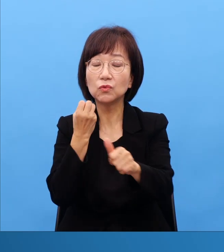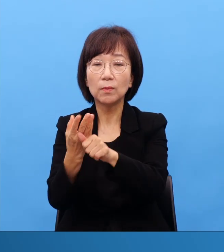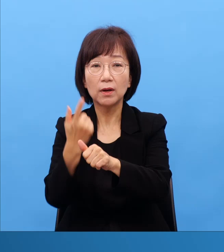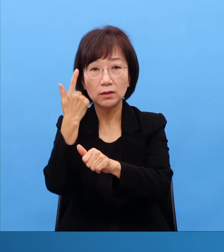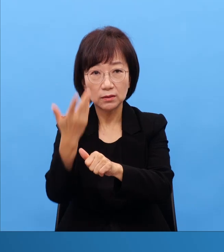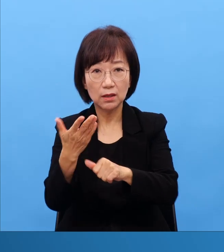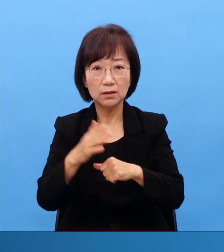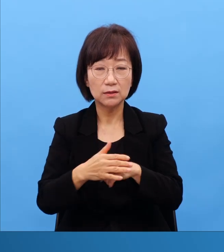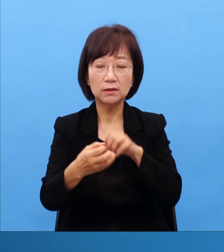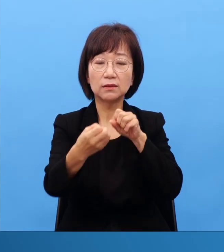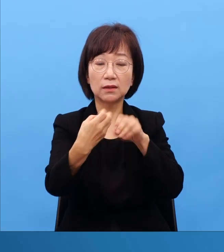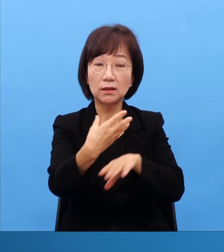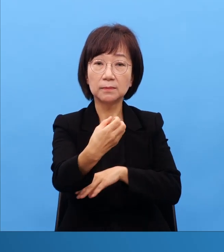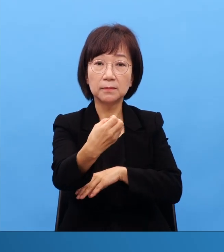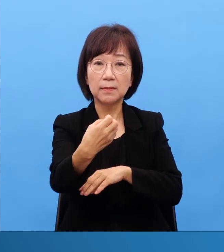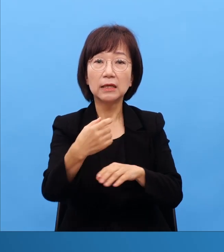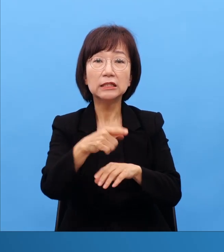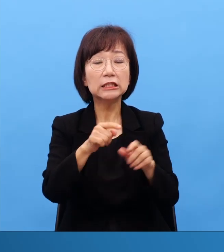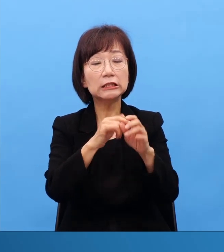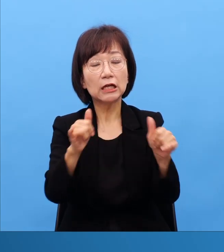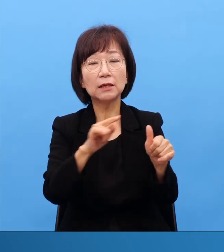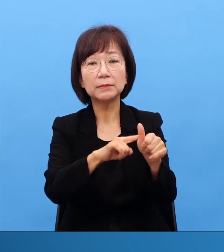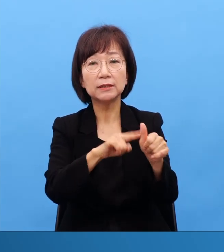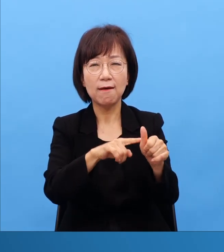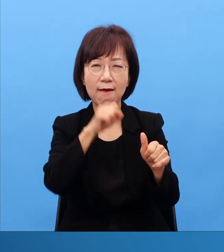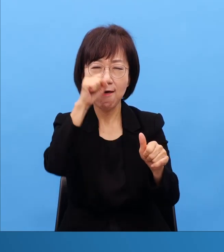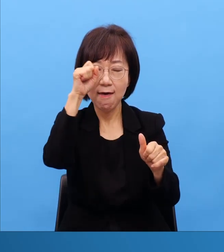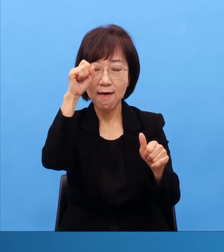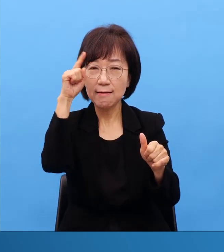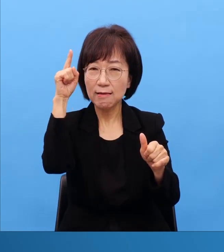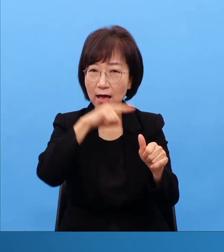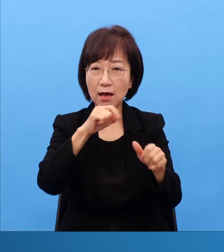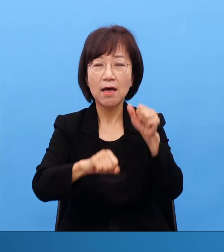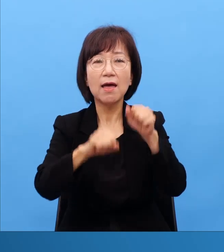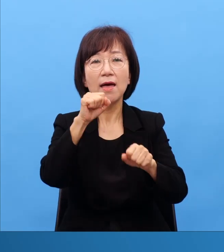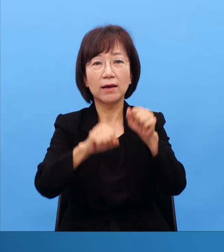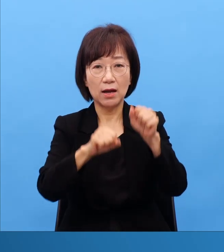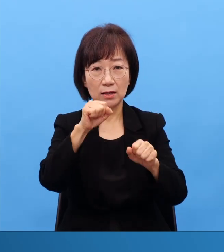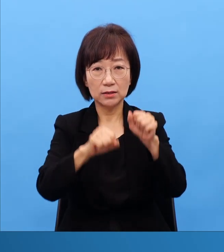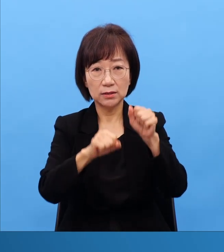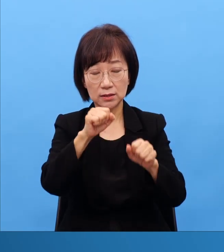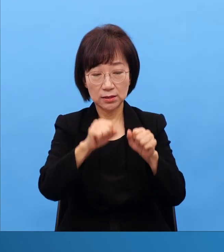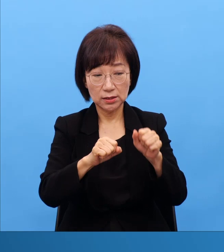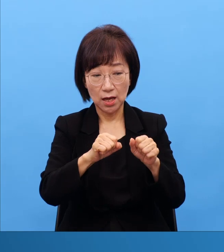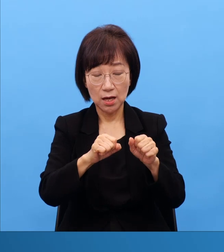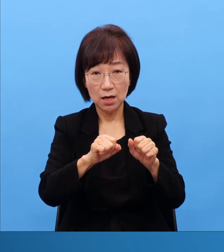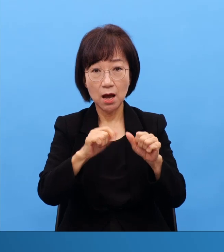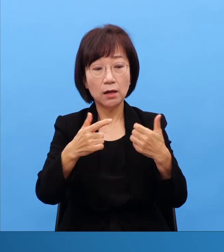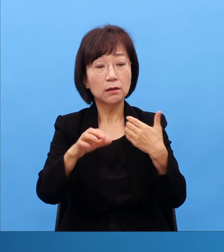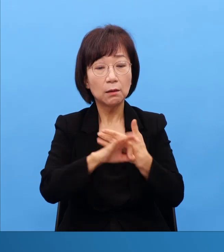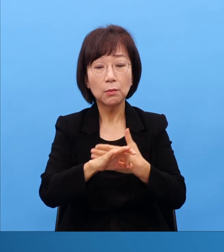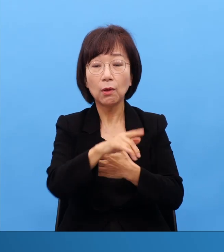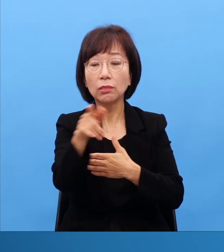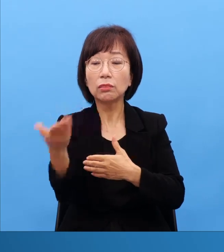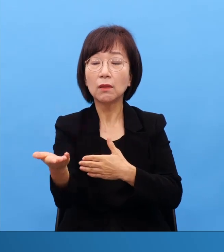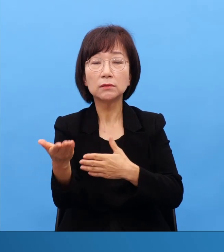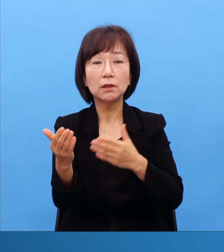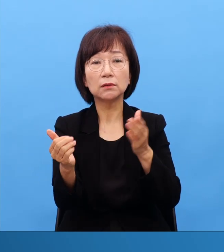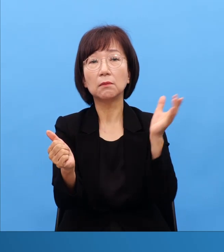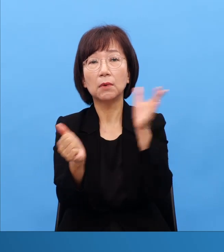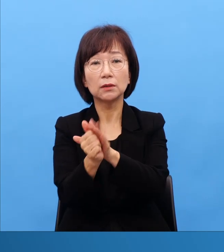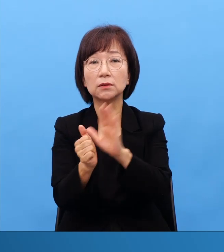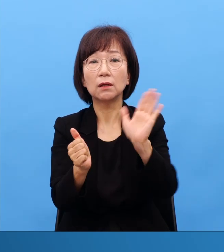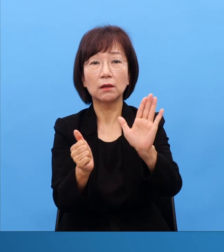고발하느냐 대답하여 이르되 이 사람이 행악자가 아니었다면 우리가 당신에게 넘기지